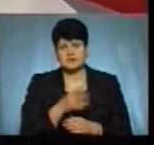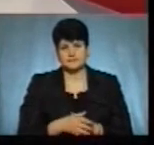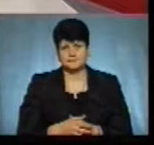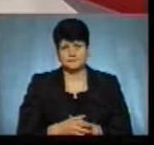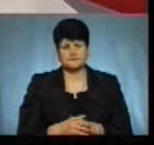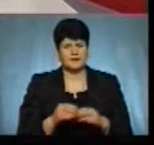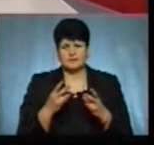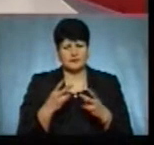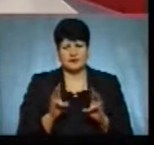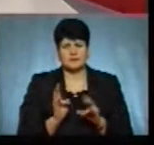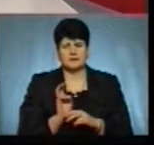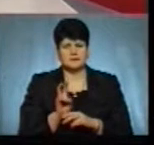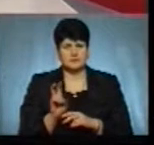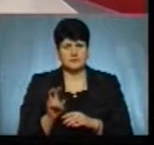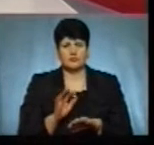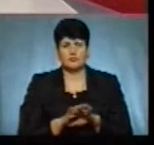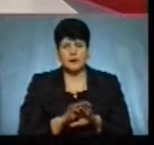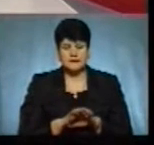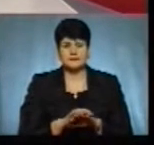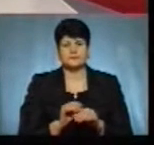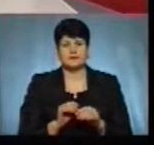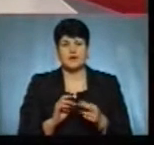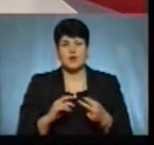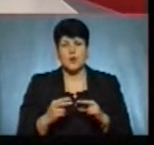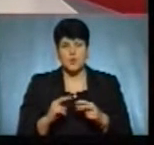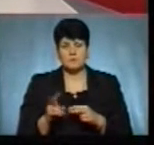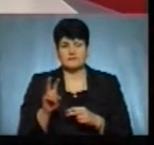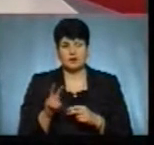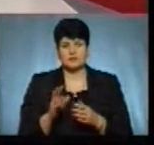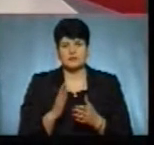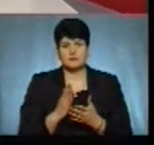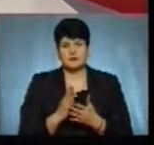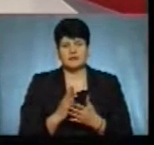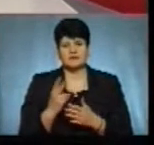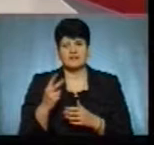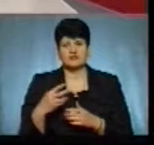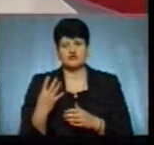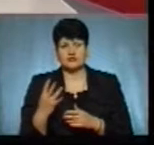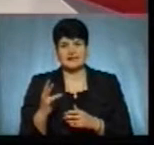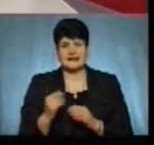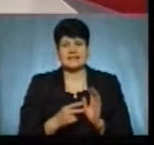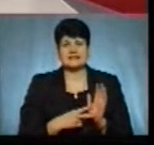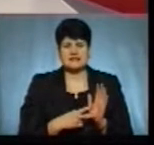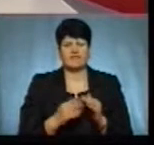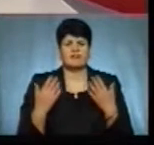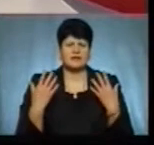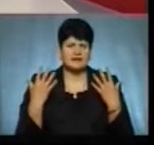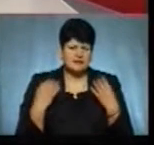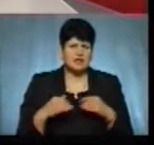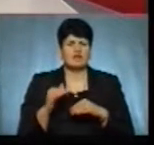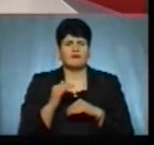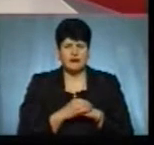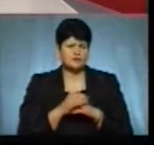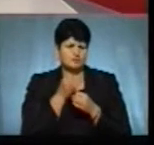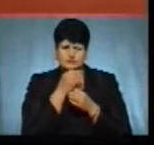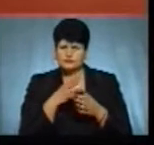не треба відвідувати банк, і окрім того, обмін валюти діє 24/7. Тобто і в вихідні, і ввечері, будь-коли,